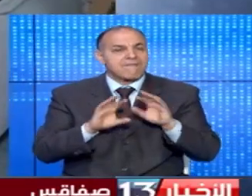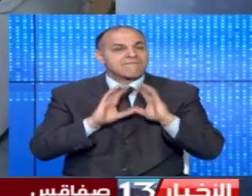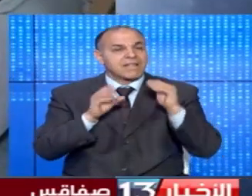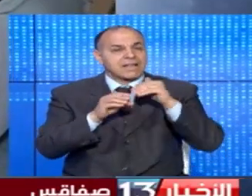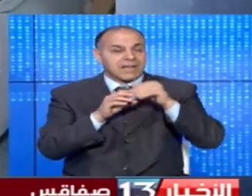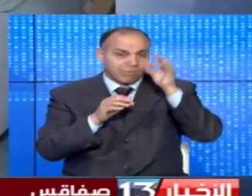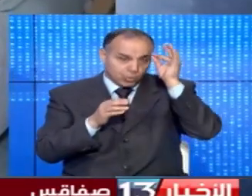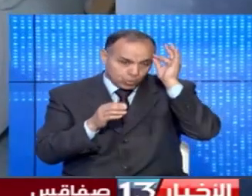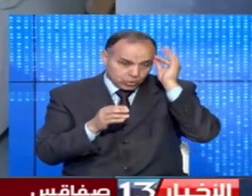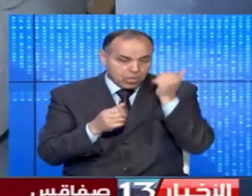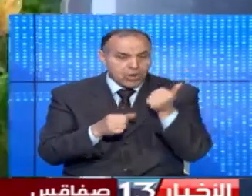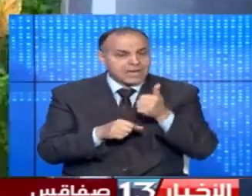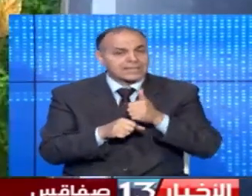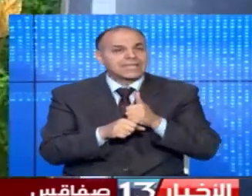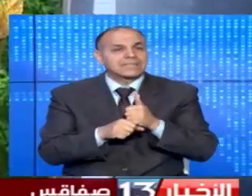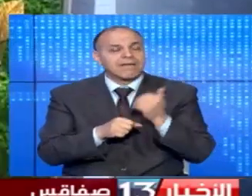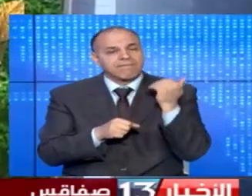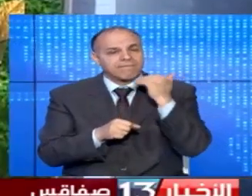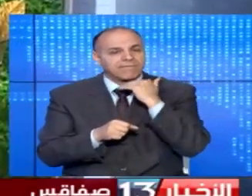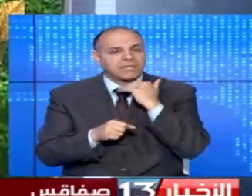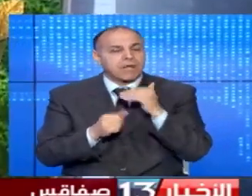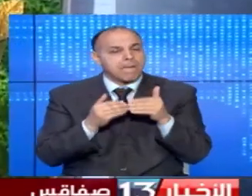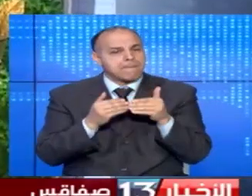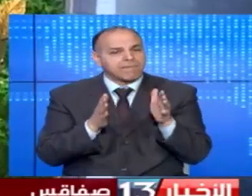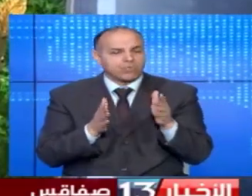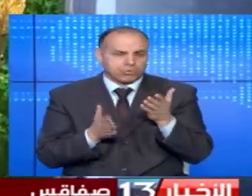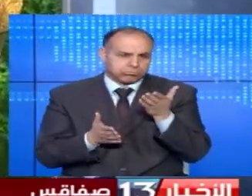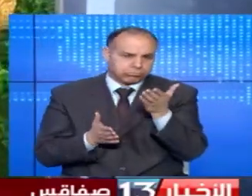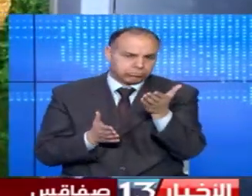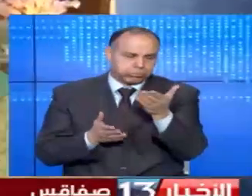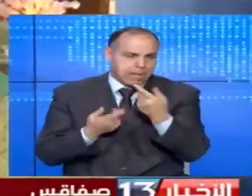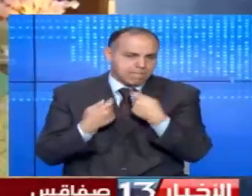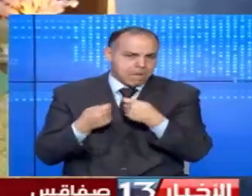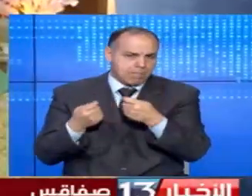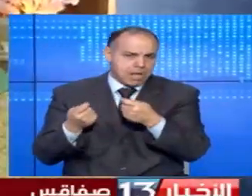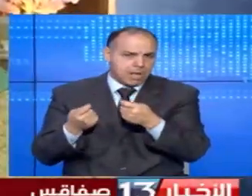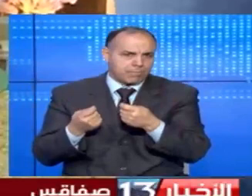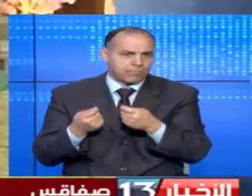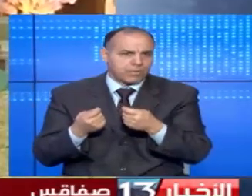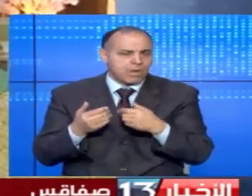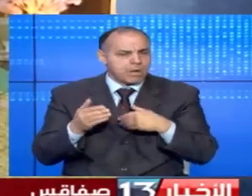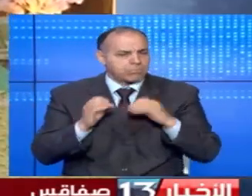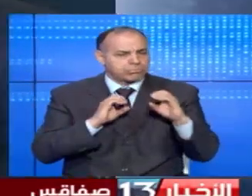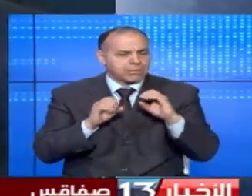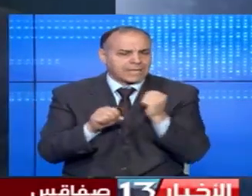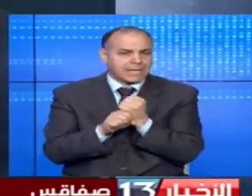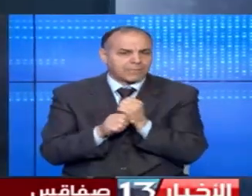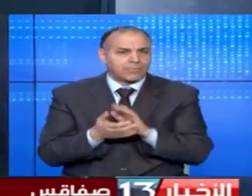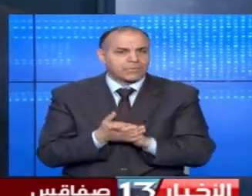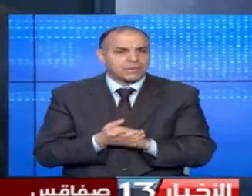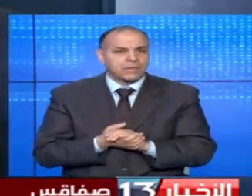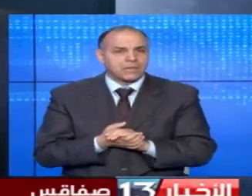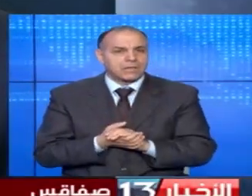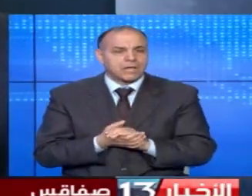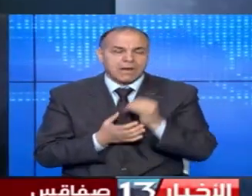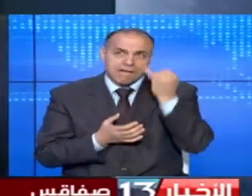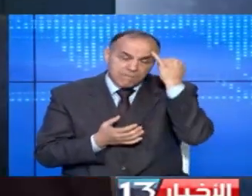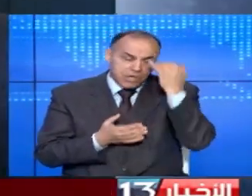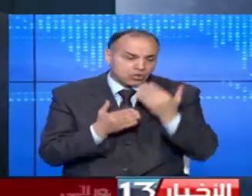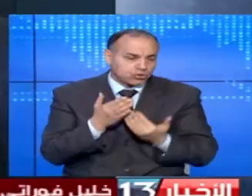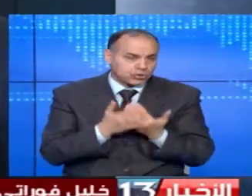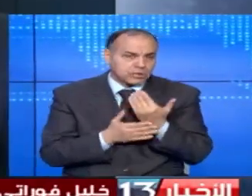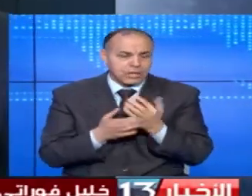تونس وتاسيس طريق سريعه ومفتوحه للترويج لها والتواصل المهني ال ال ال